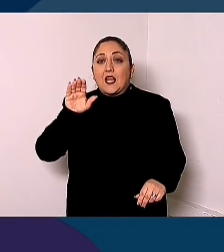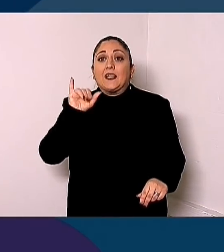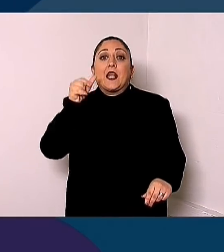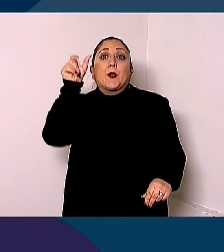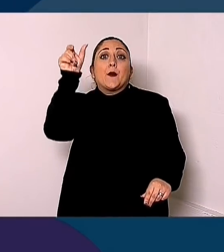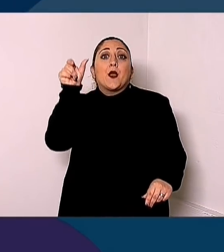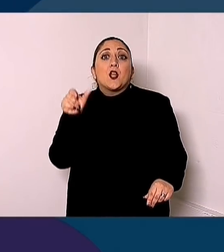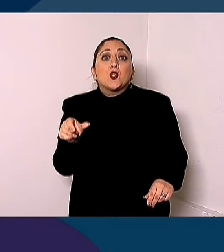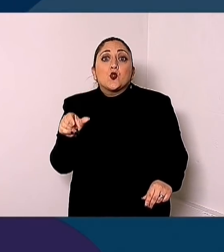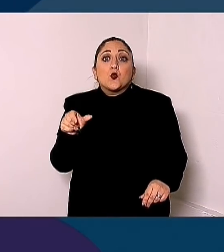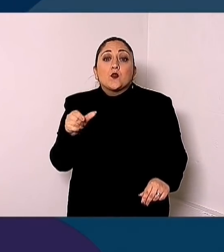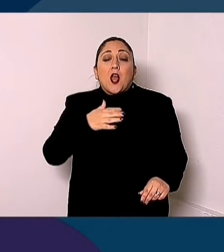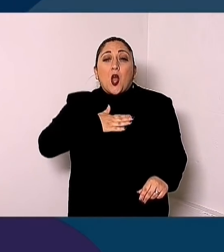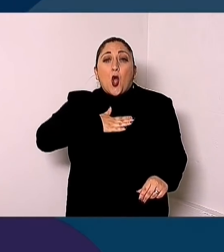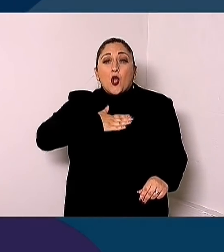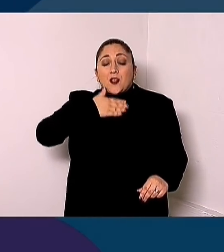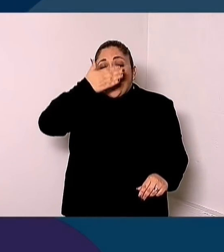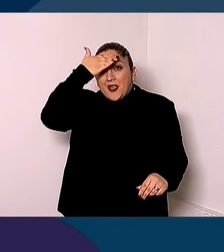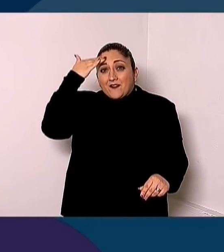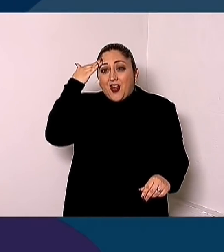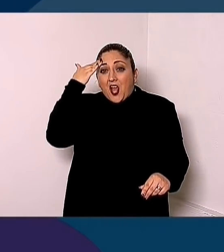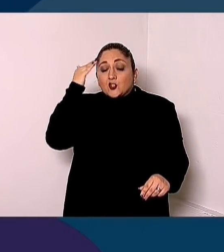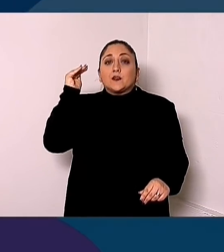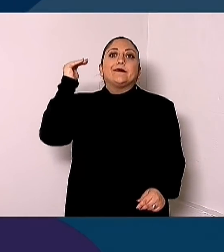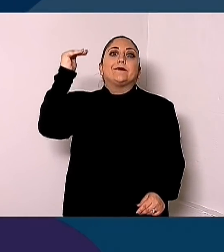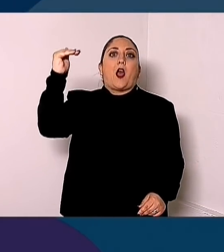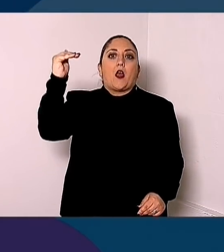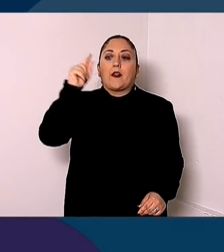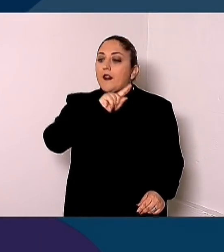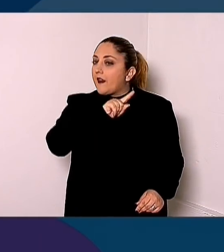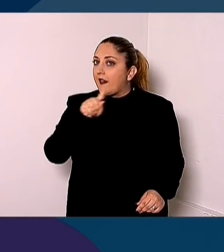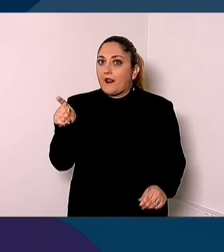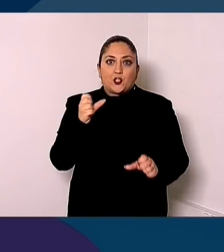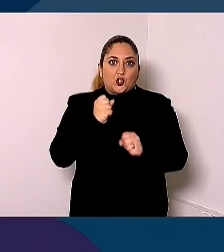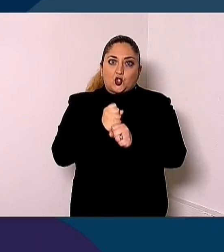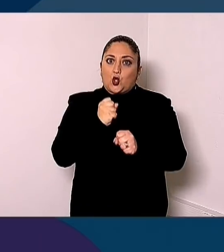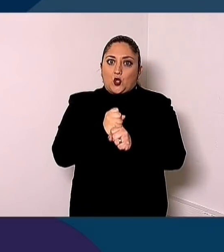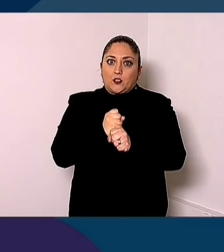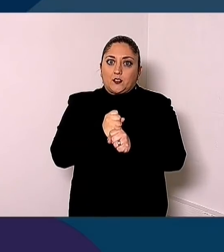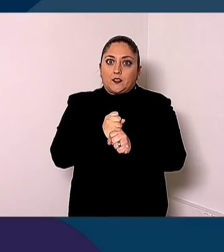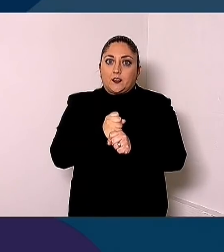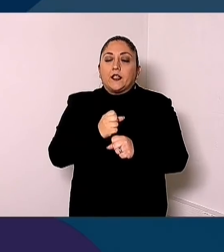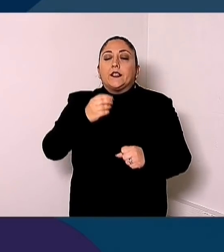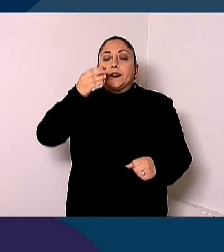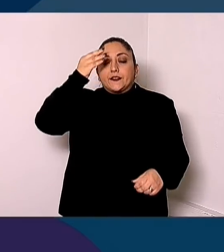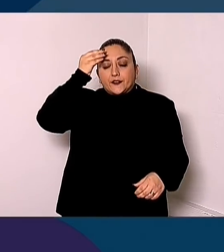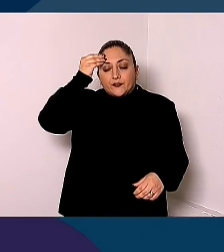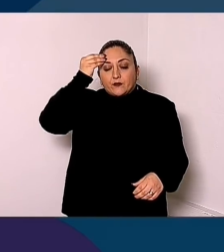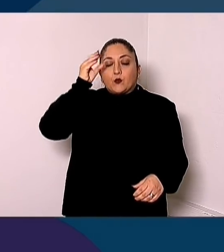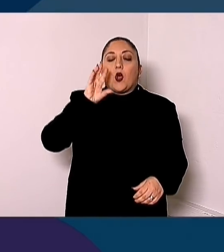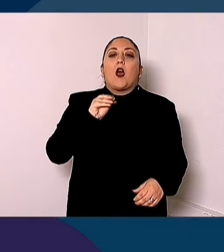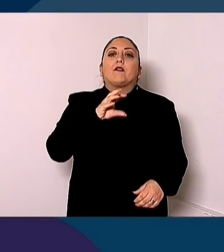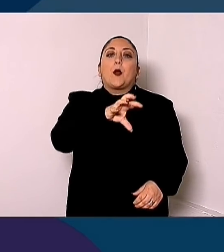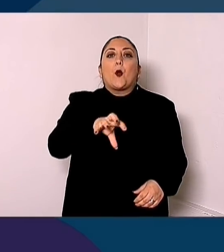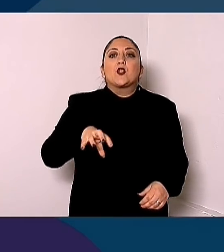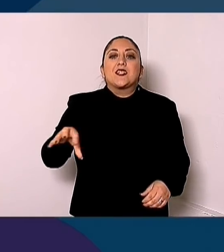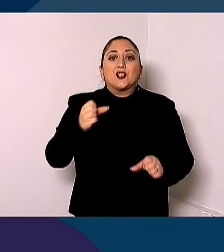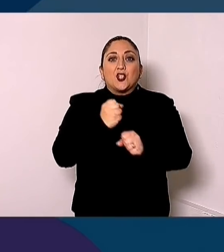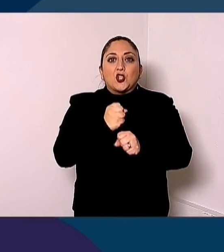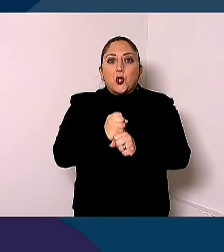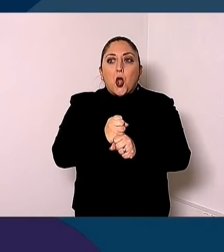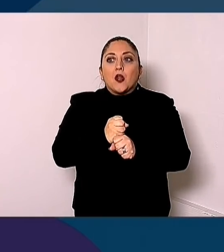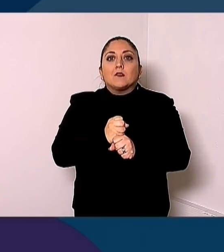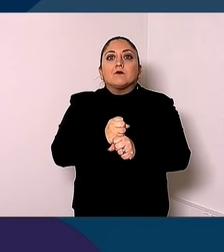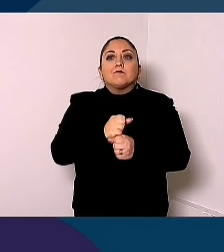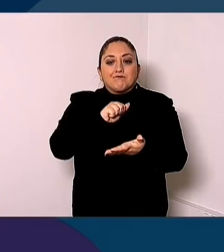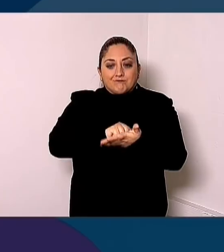jfilħux m'għandhomx imorru għax-xogħol. Però tajjeb ukoll li nafu li hemm ħafna postijiet ta' xogħol li qegħdin jikkoperaw ħafna